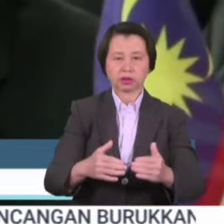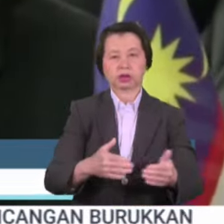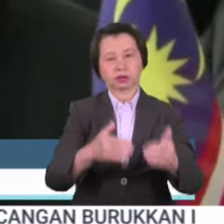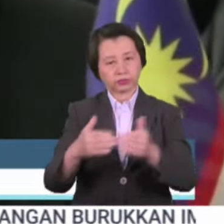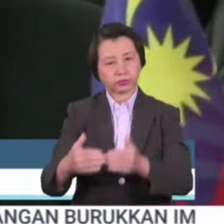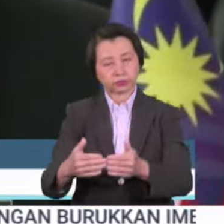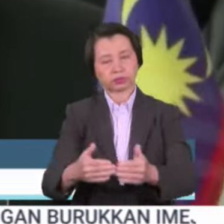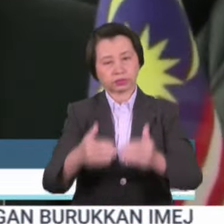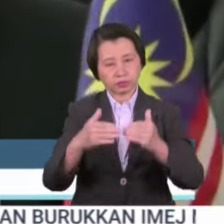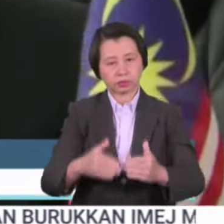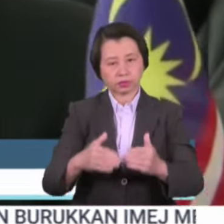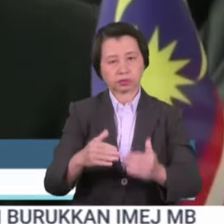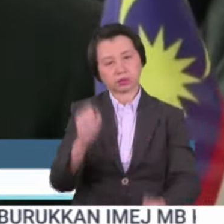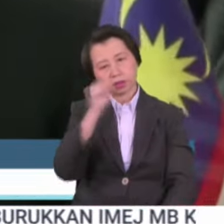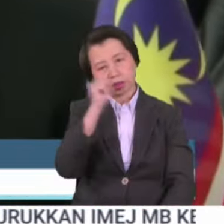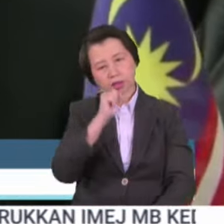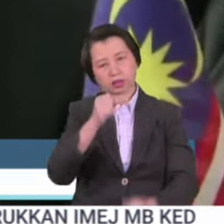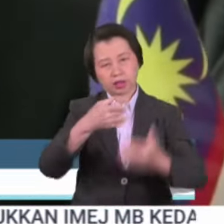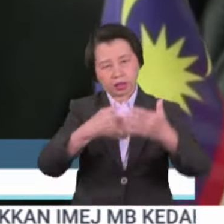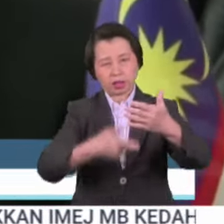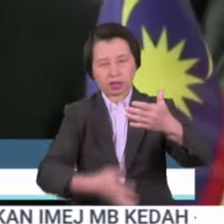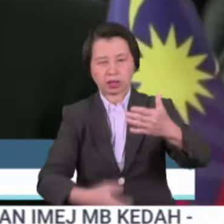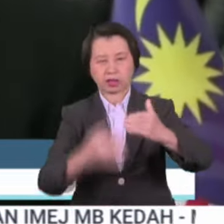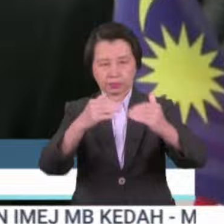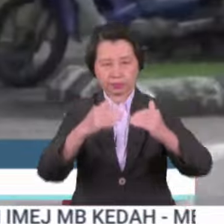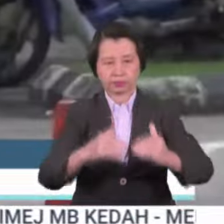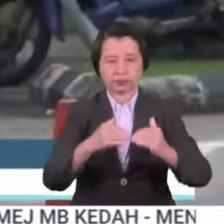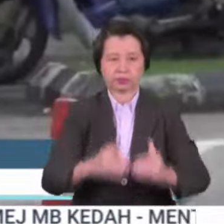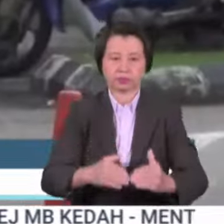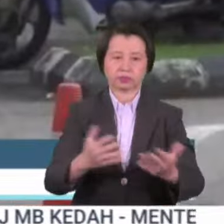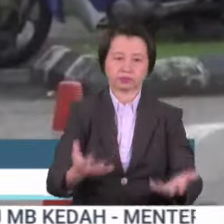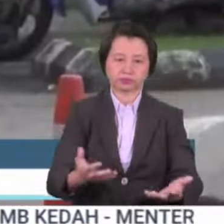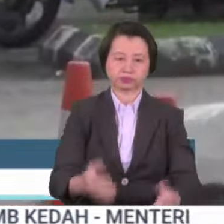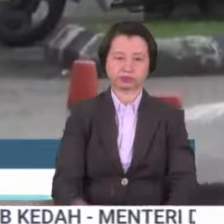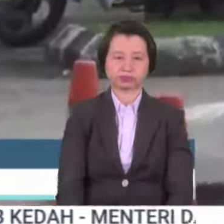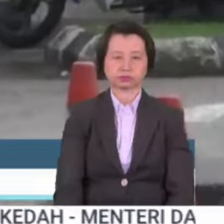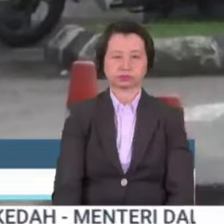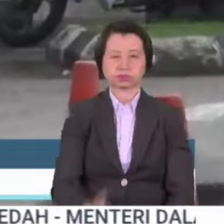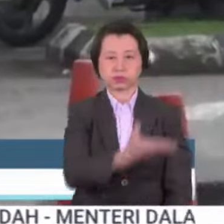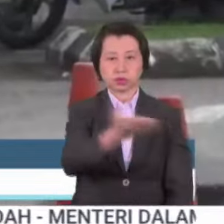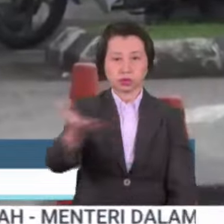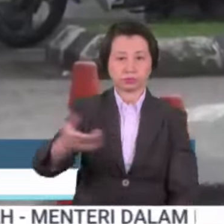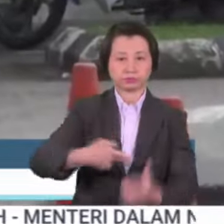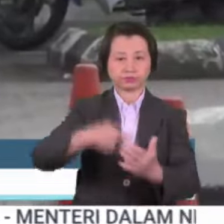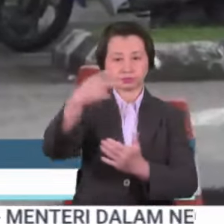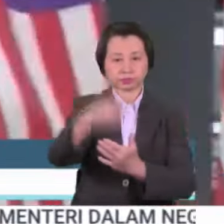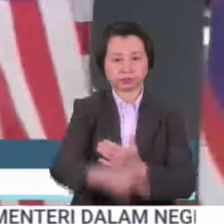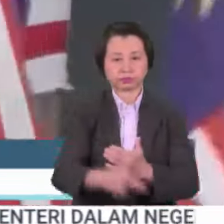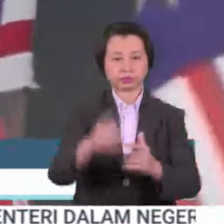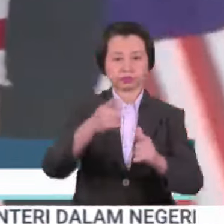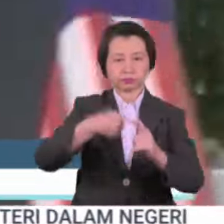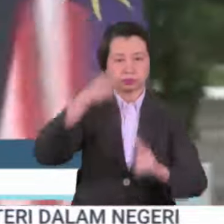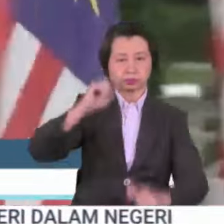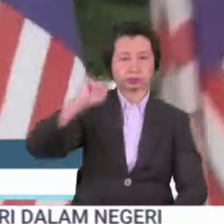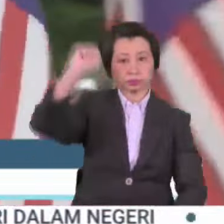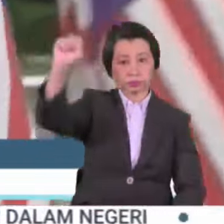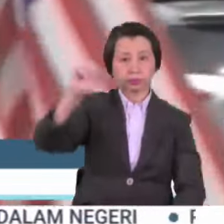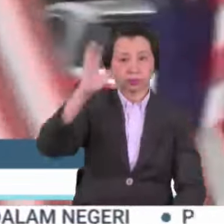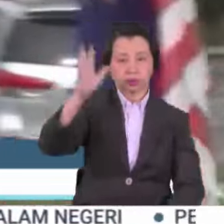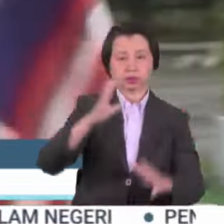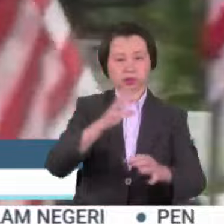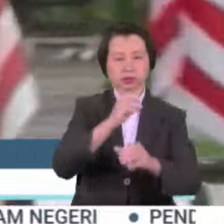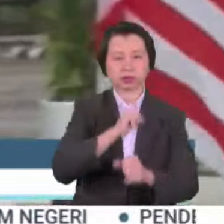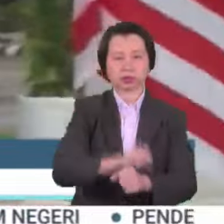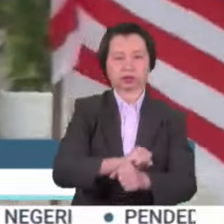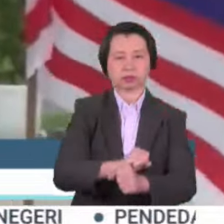Diteruskan dengan konsert tadi itulah atau pengisian pada kali ini. Harapannya semua program disusun sempena Bulan Kebangsaan akan